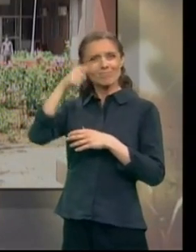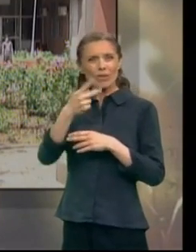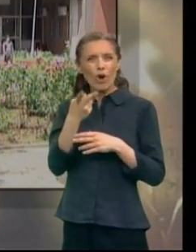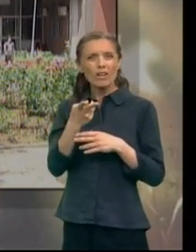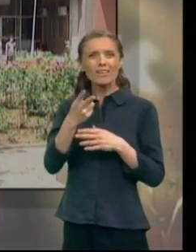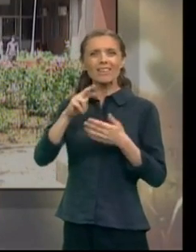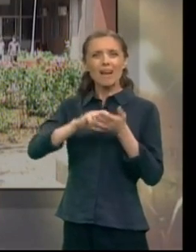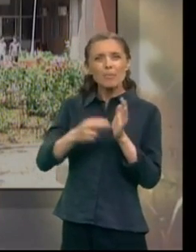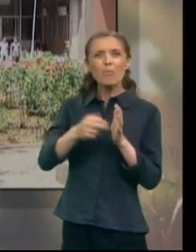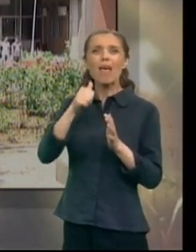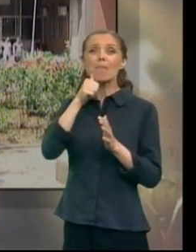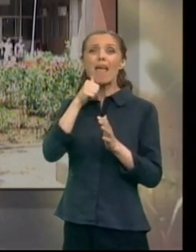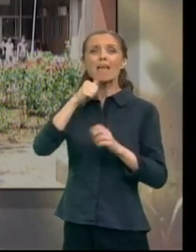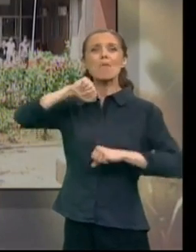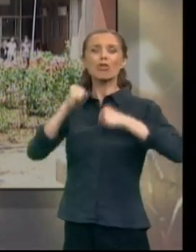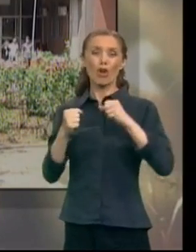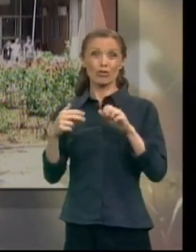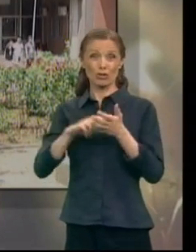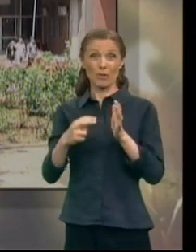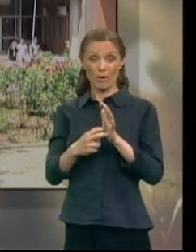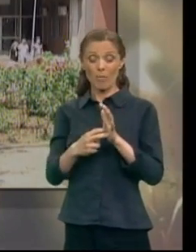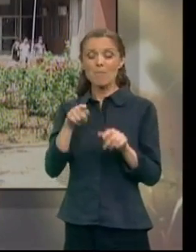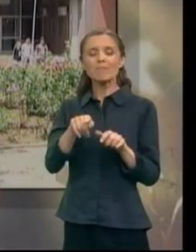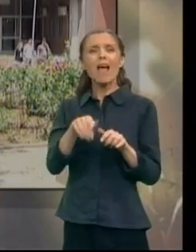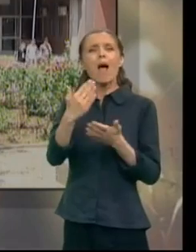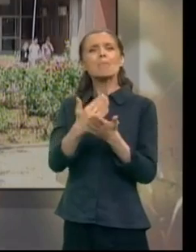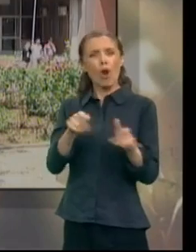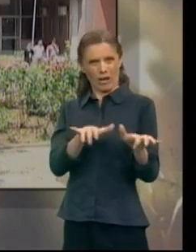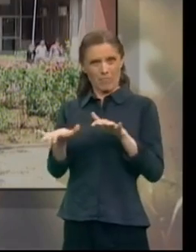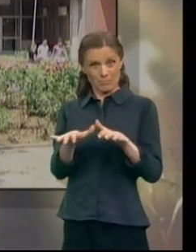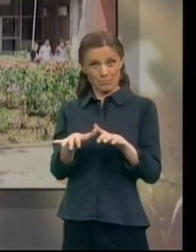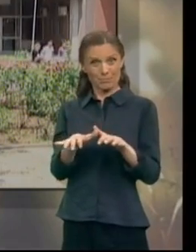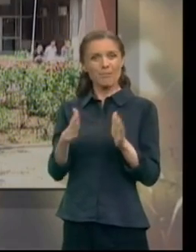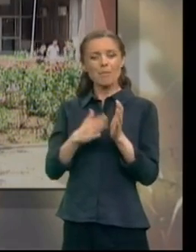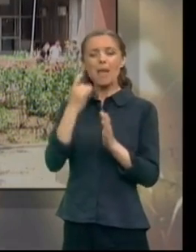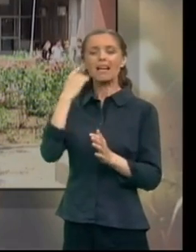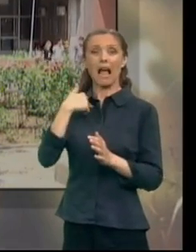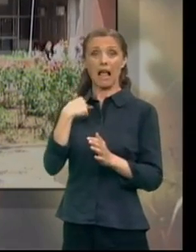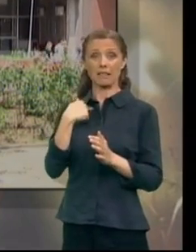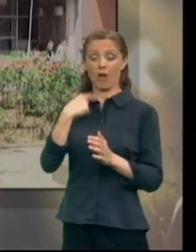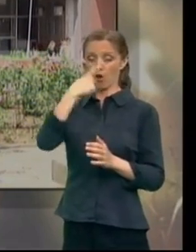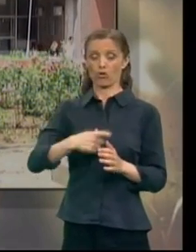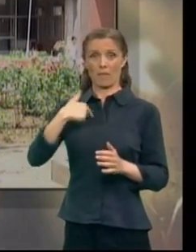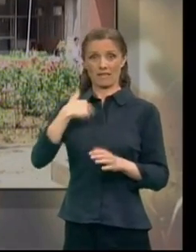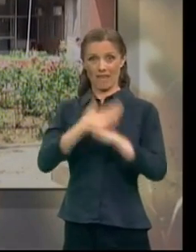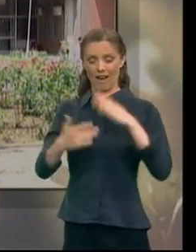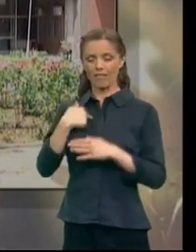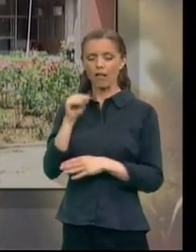disfunkcije. Program je tako napravljen da on omogućava da kod samog prijavljivanja osobe s invaliditetom ona